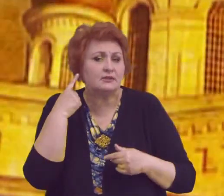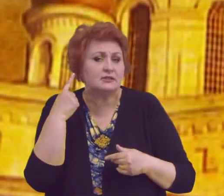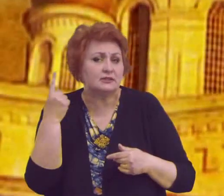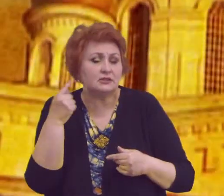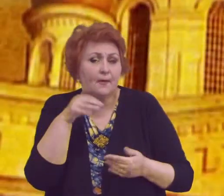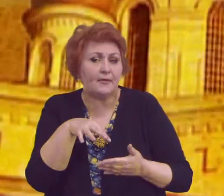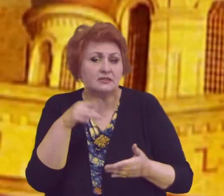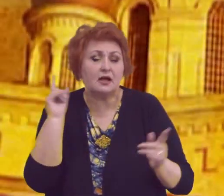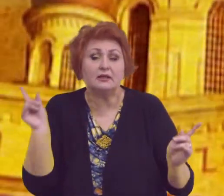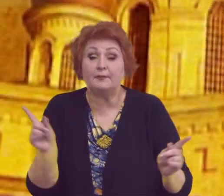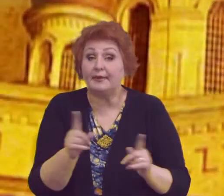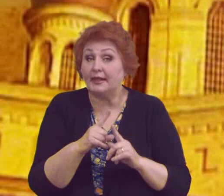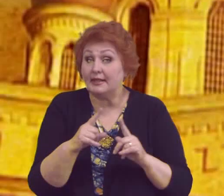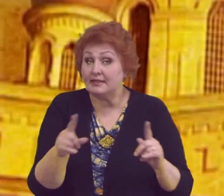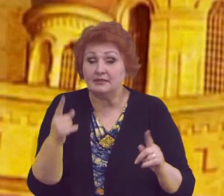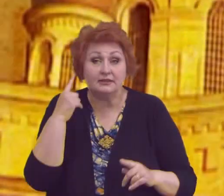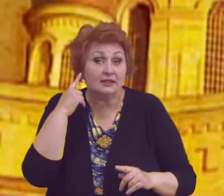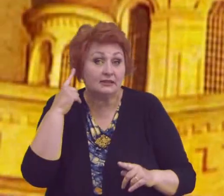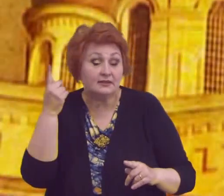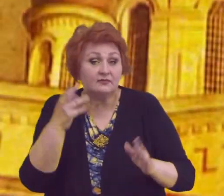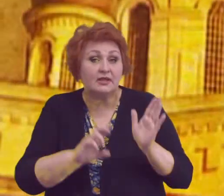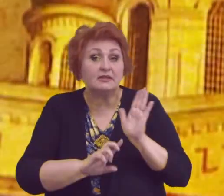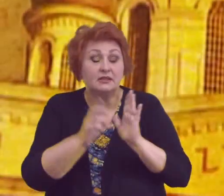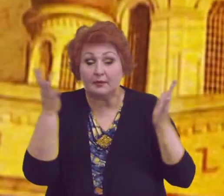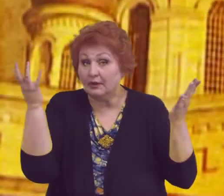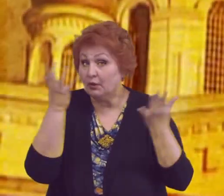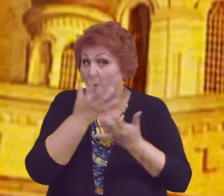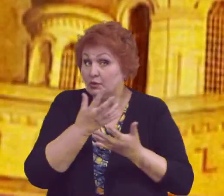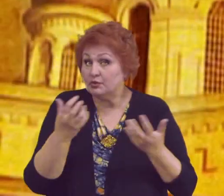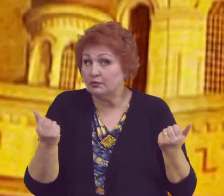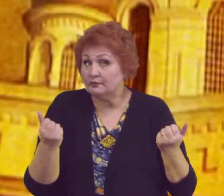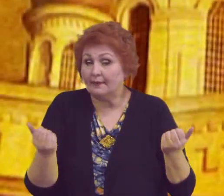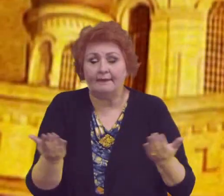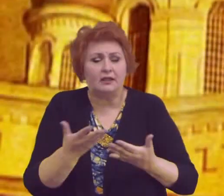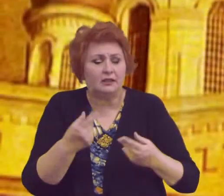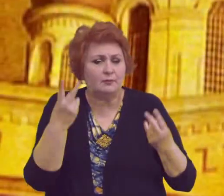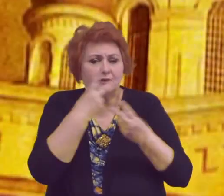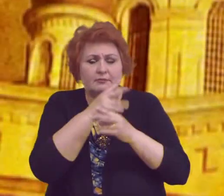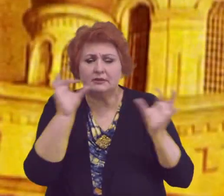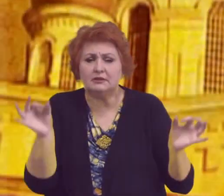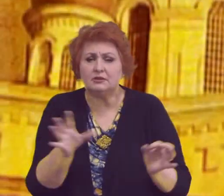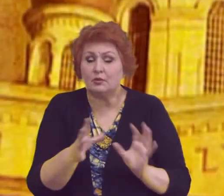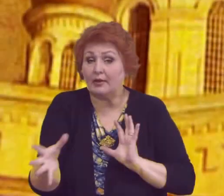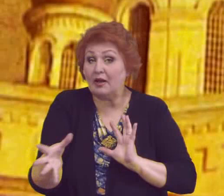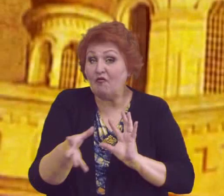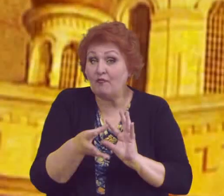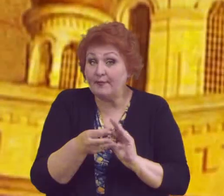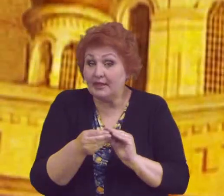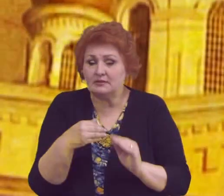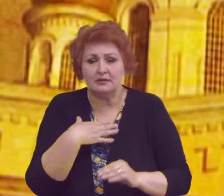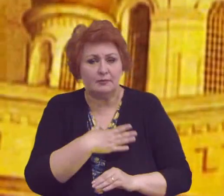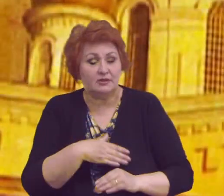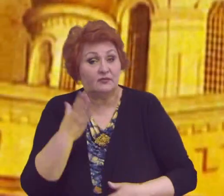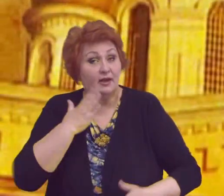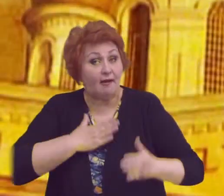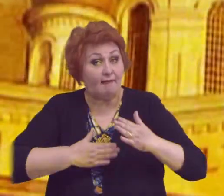звуки пасхальных песнопений, доносившихся из храма в ночи. И мы, несмотря ни на что, были вместе, и вместе